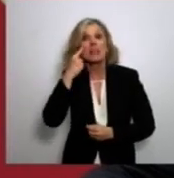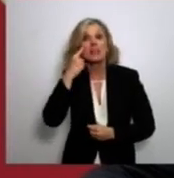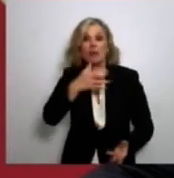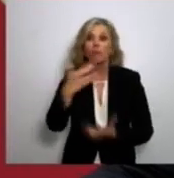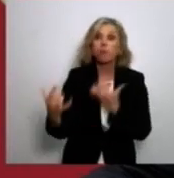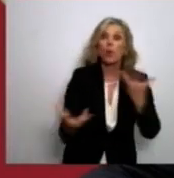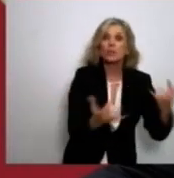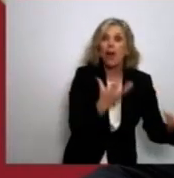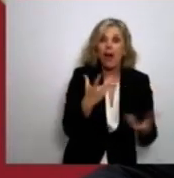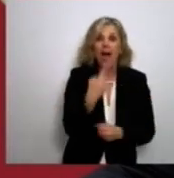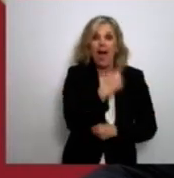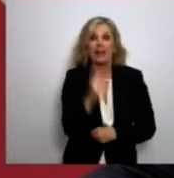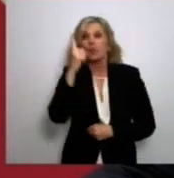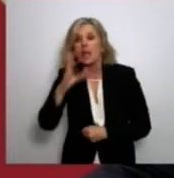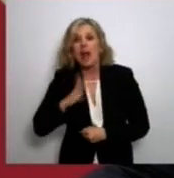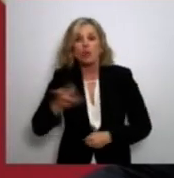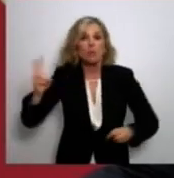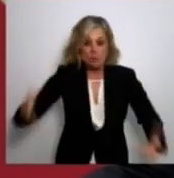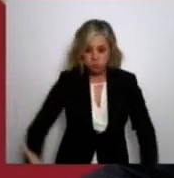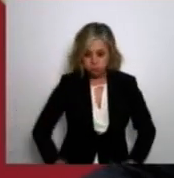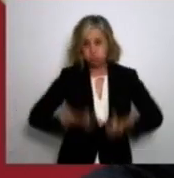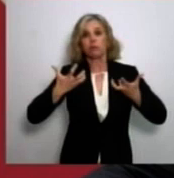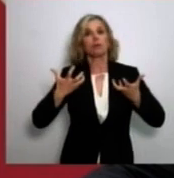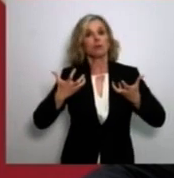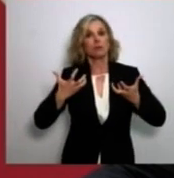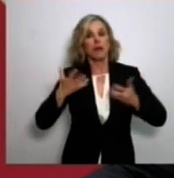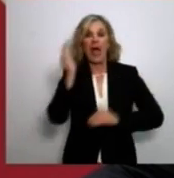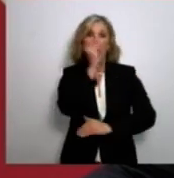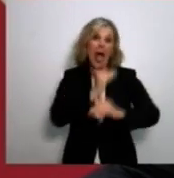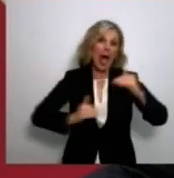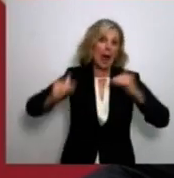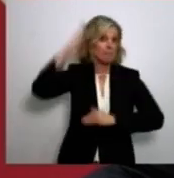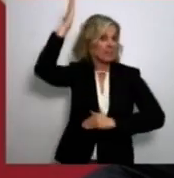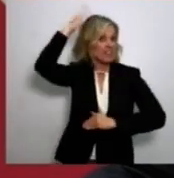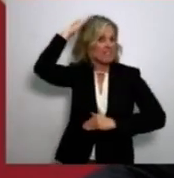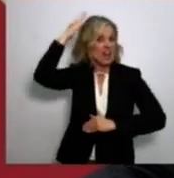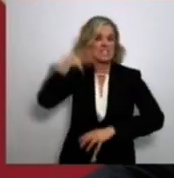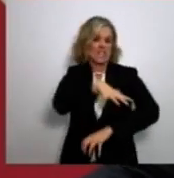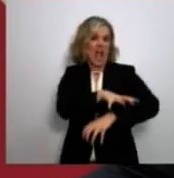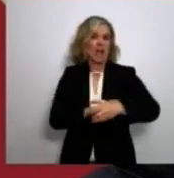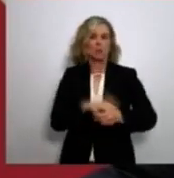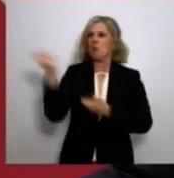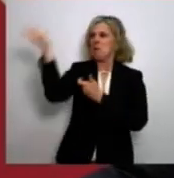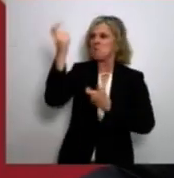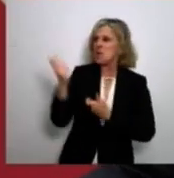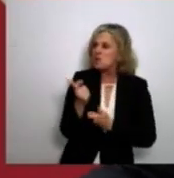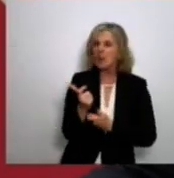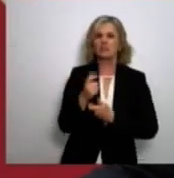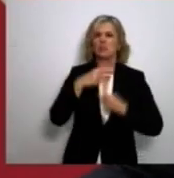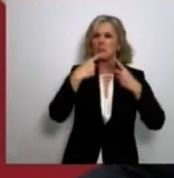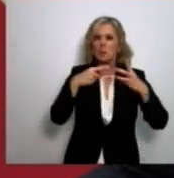ότι η επικεφαλής αξιωματική κατά την ανεπιτυχή υποτιθέμενη προσπάθεια διάσωσης των